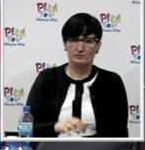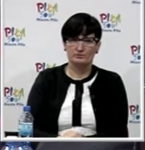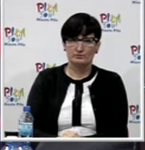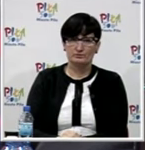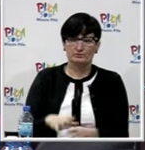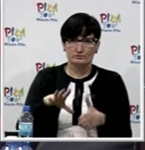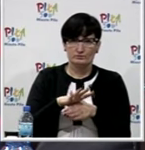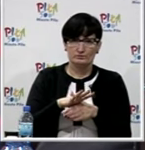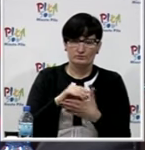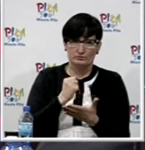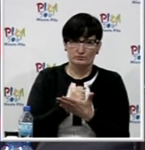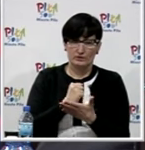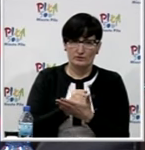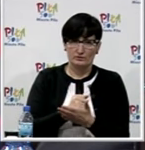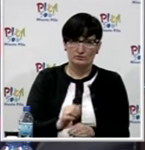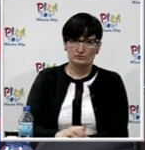sprawie